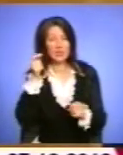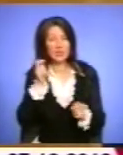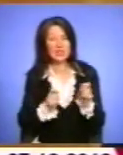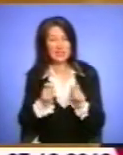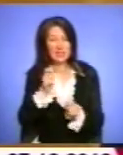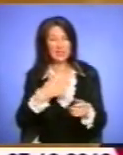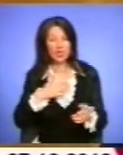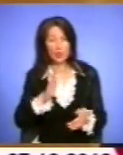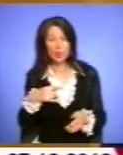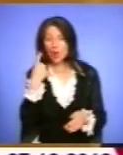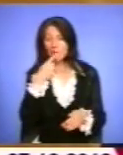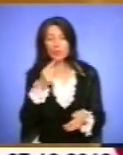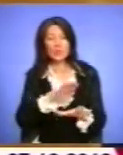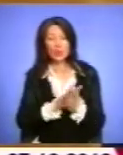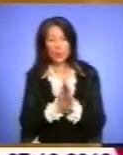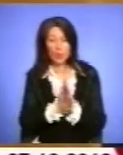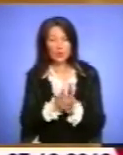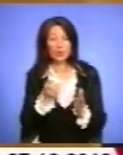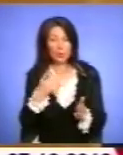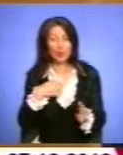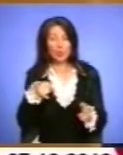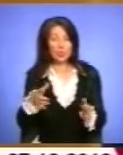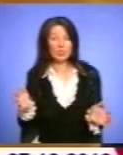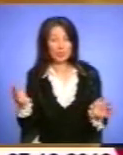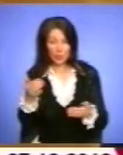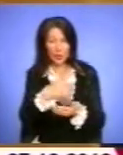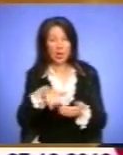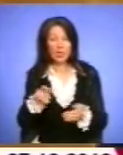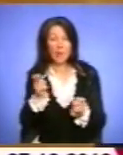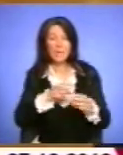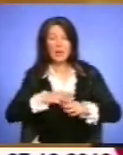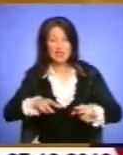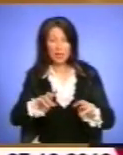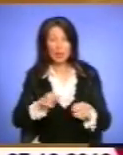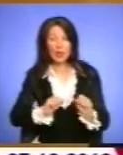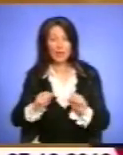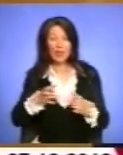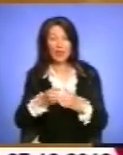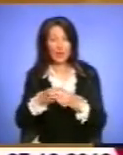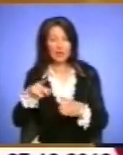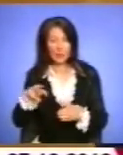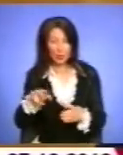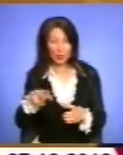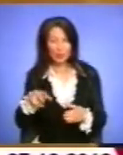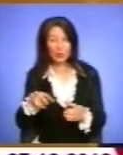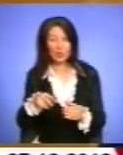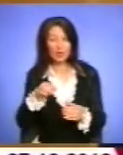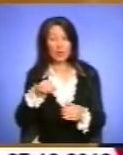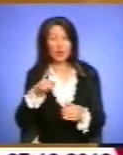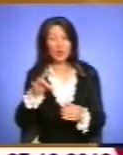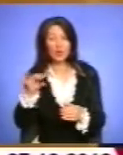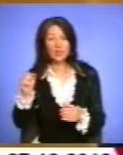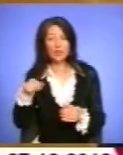коли ми тут збирали президію, про те, що керівники фракцій підуть, і Сергій Олександрович Тарашевський пішов на громадське